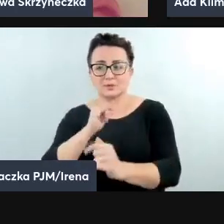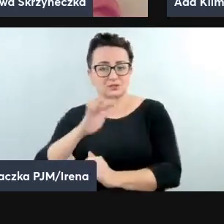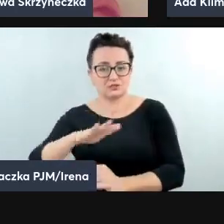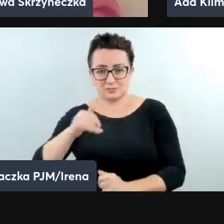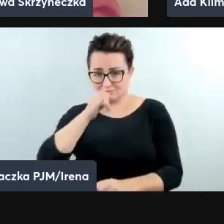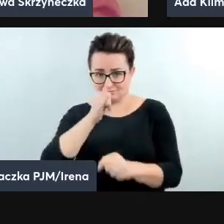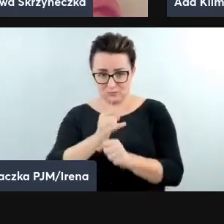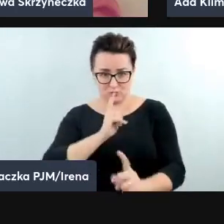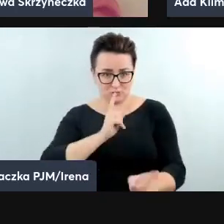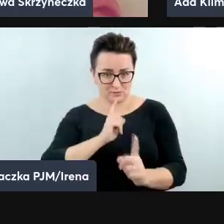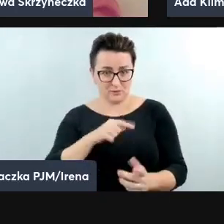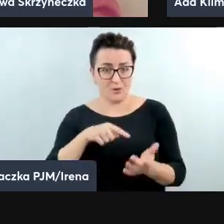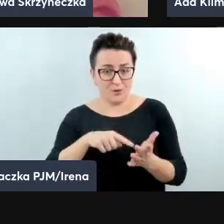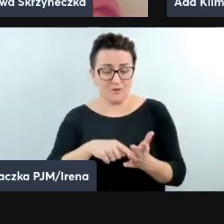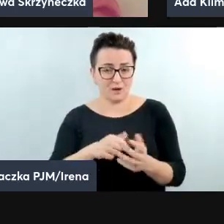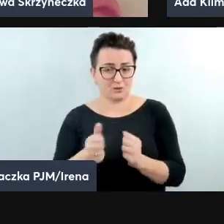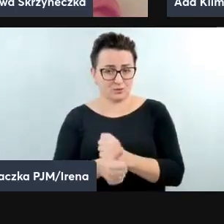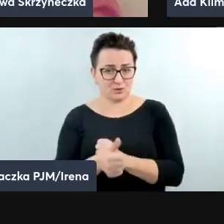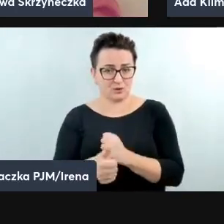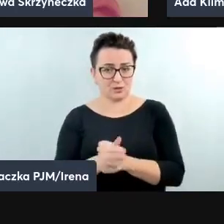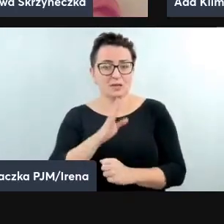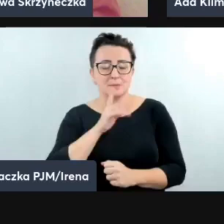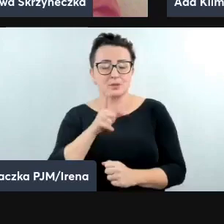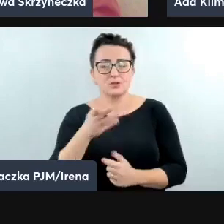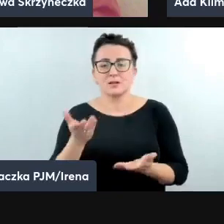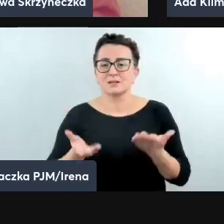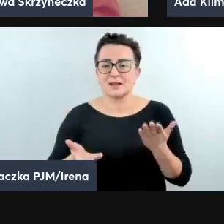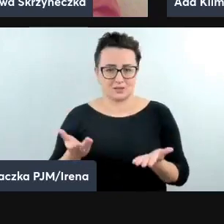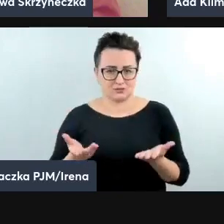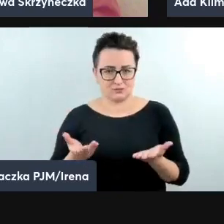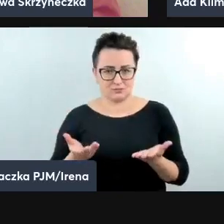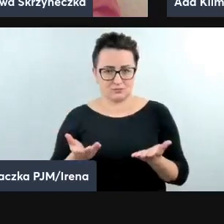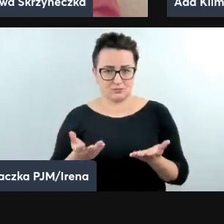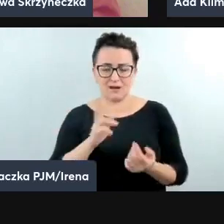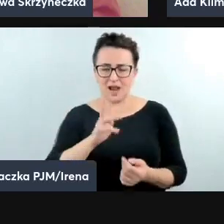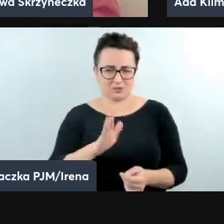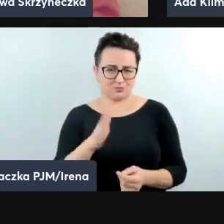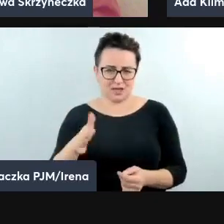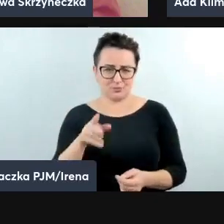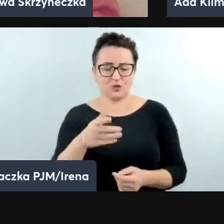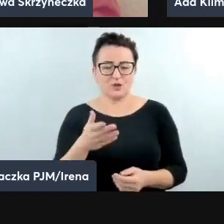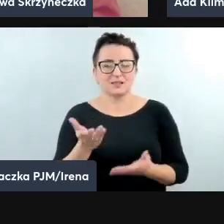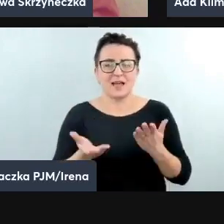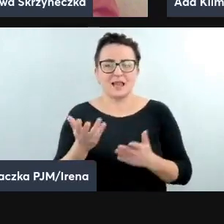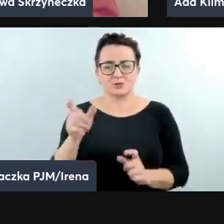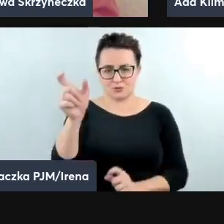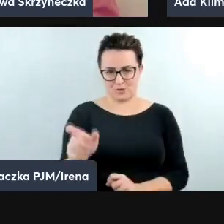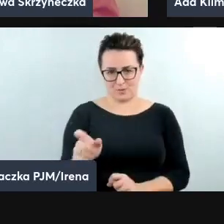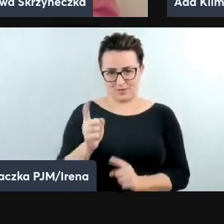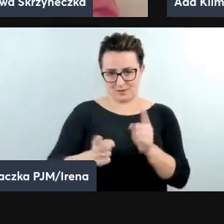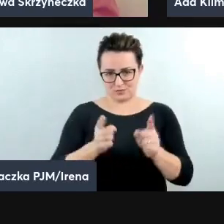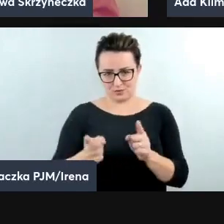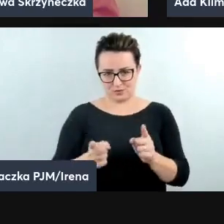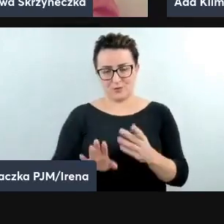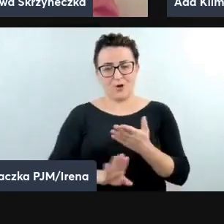chyba zależy, w sumie na każdym przedmiocie trochę zależy od osoby, prawda? Jak się okazuje, że każdy przedmiot może być albo uwielbiany,